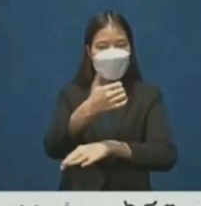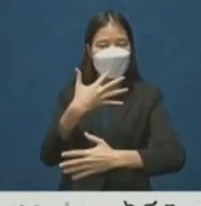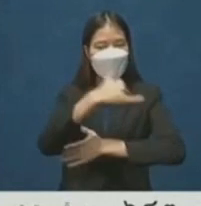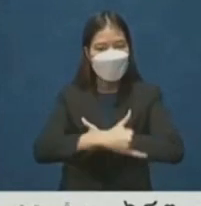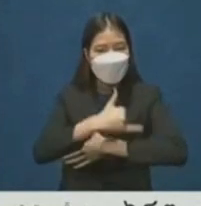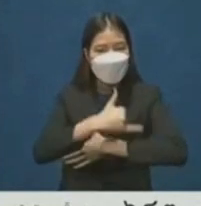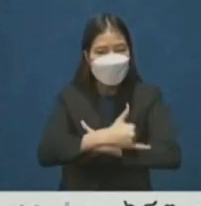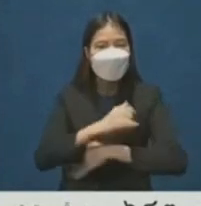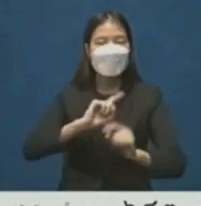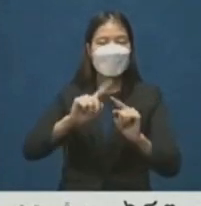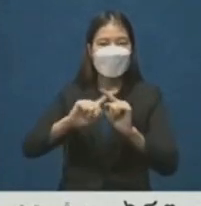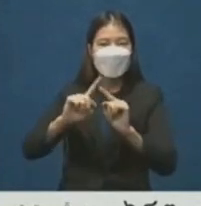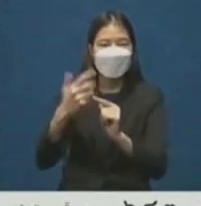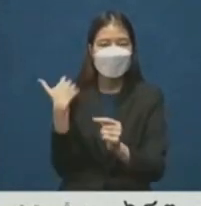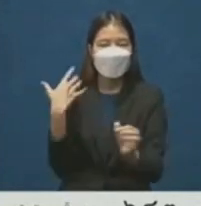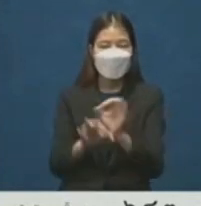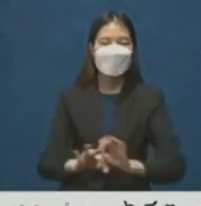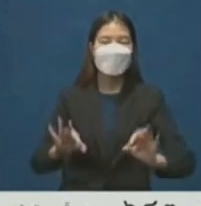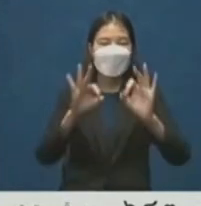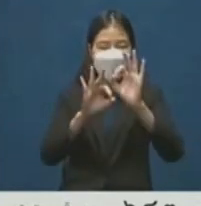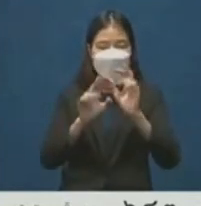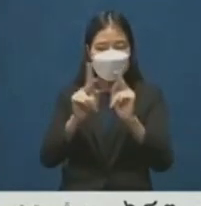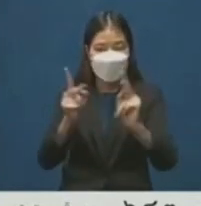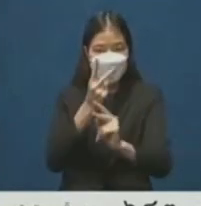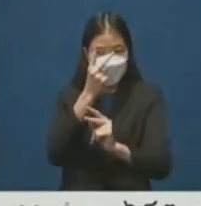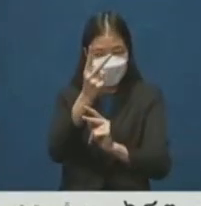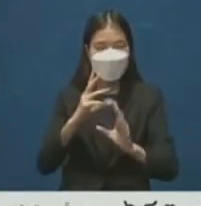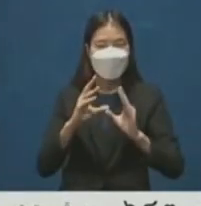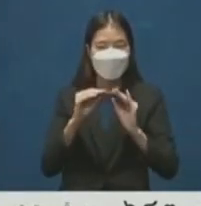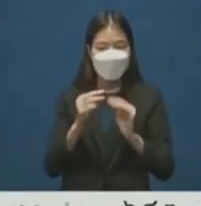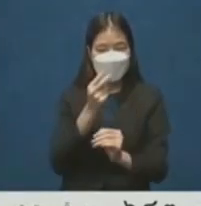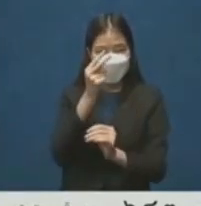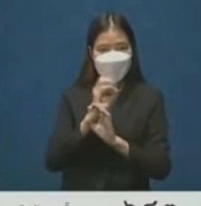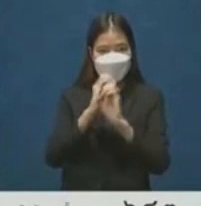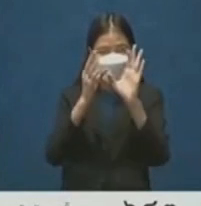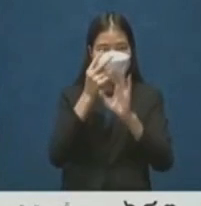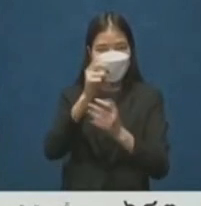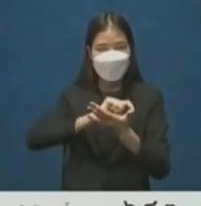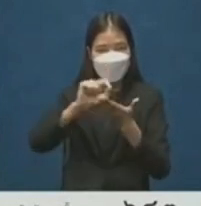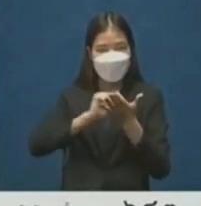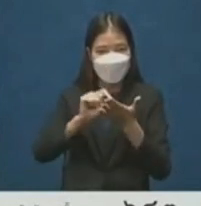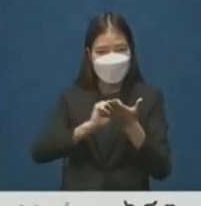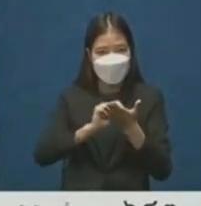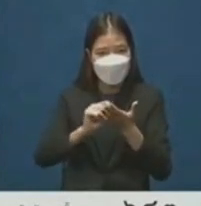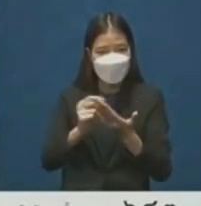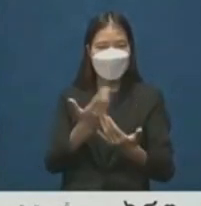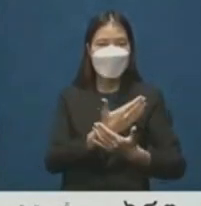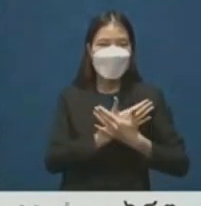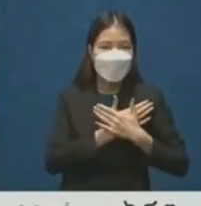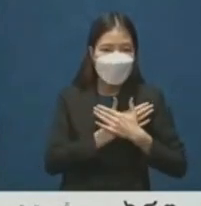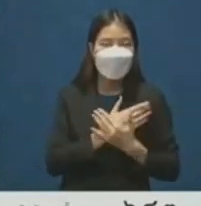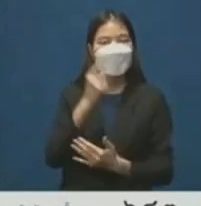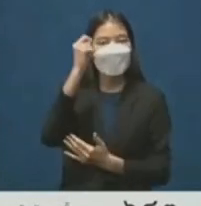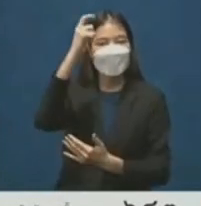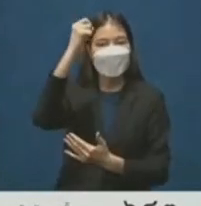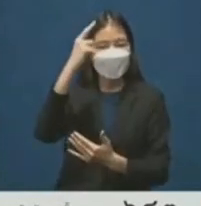เน้นให้กรรมธิการได้เห็นนะครับแล้วก็ที่ประชุมได้เห็นว่าการเขียนให้เกิด